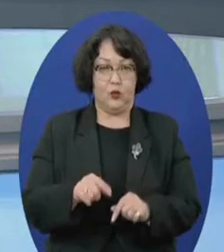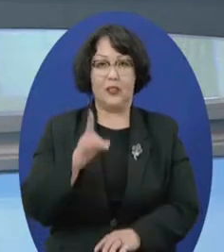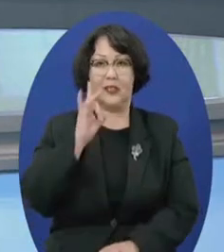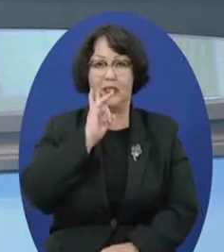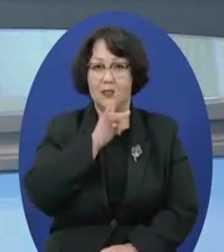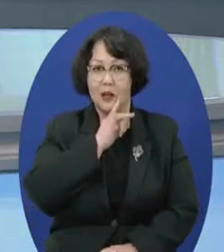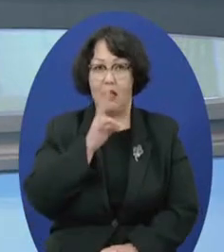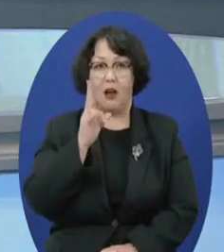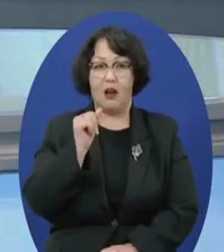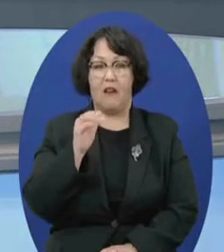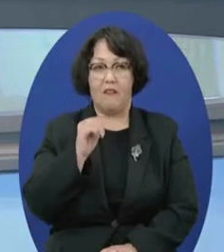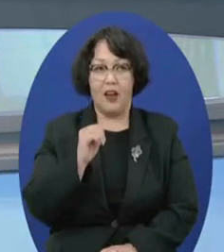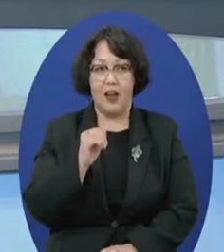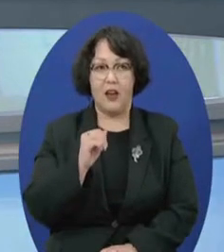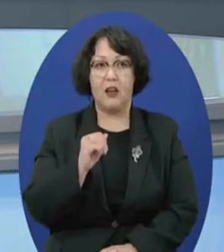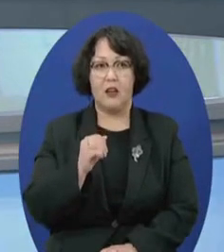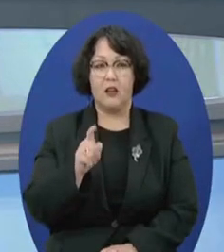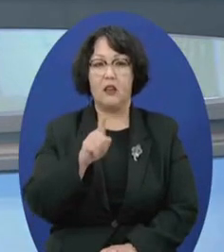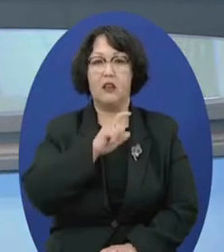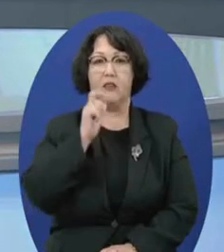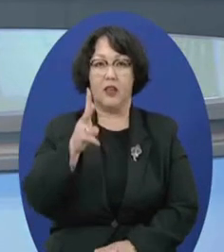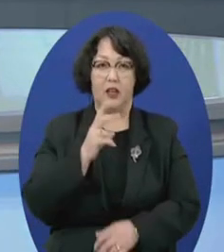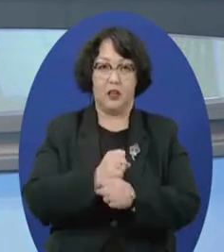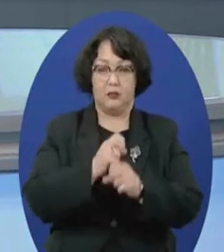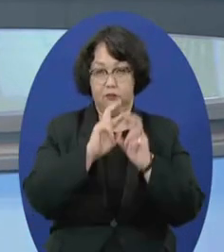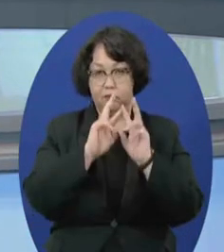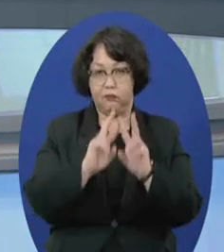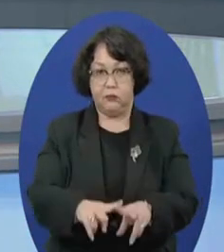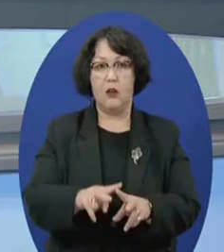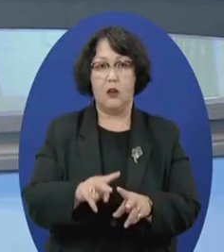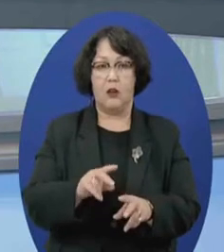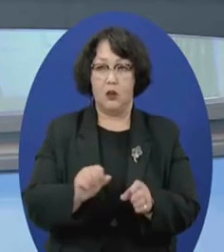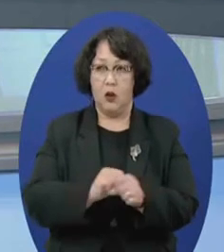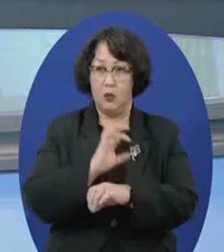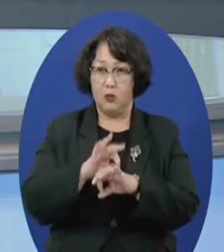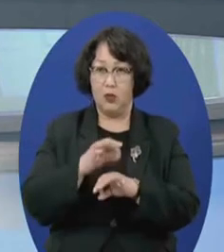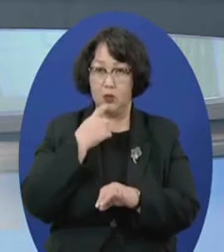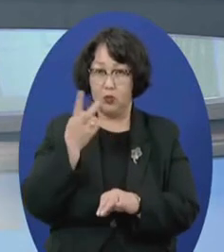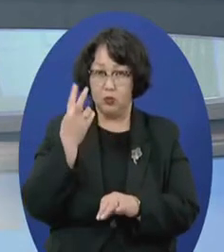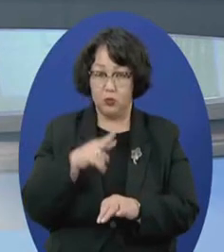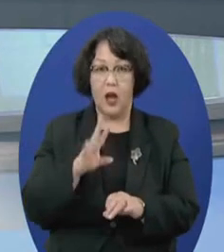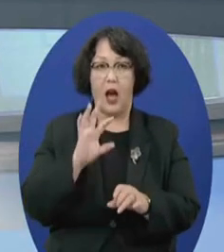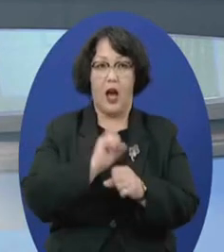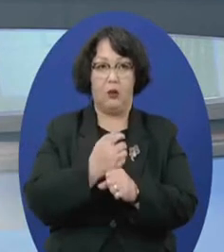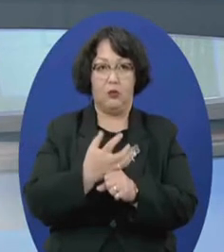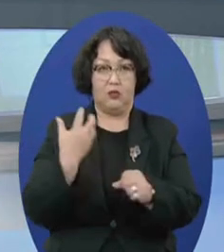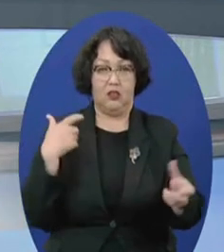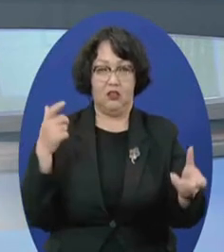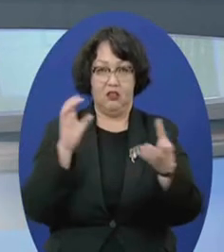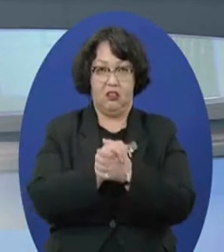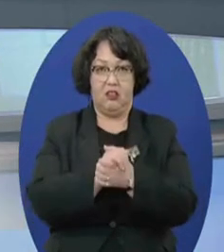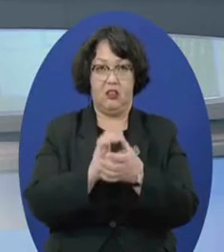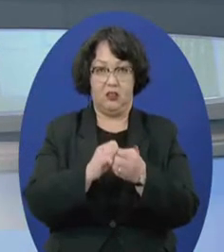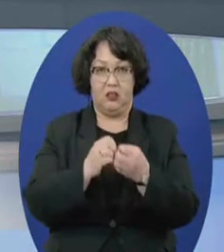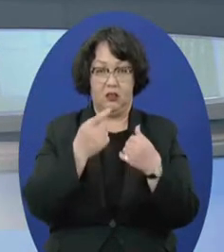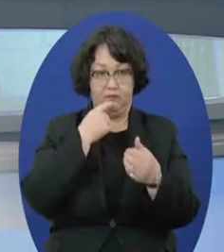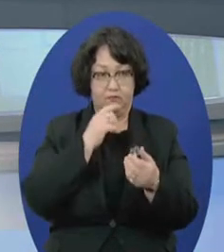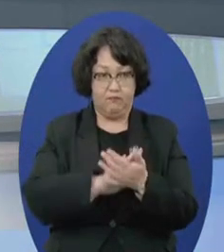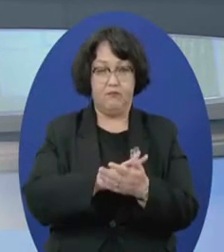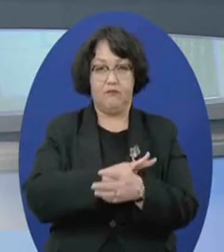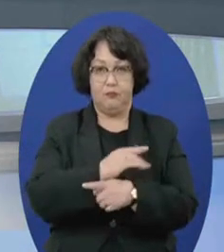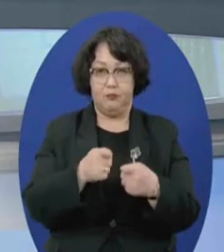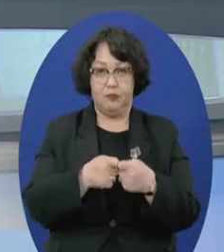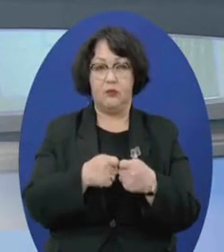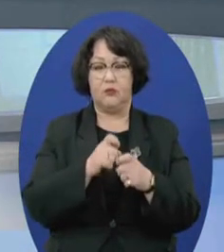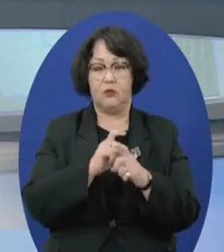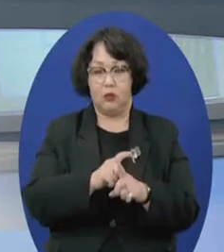Өнөөдрөөсөө ресторан, кафе, зоогийн газрууд хэвийн ажиллаж эхэллээ. Сар тахлын эрсдлийн огоо харгалцсан тэдэнтэй хариуцлагын гэрээ байгуулсны үндсэн дээр үйл ажиллагааг нь